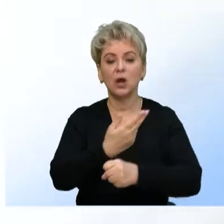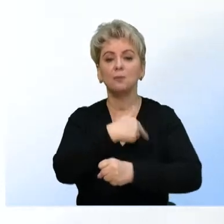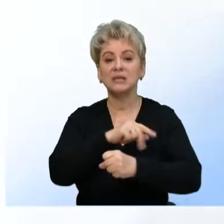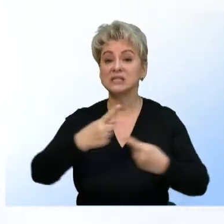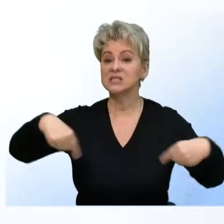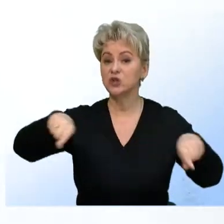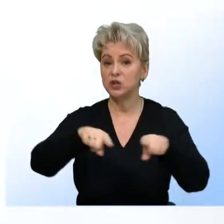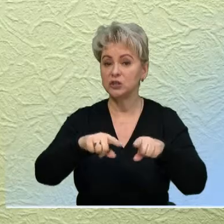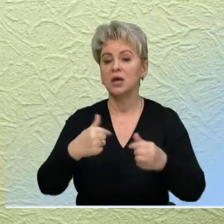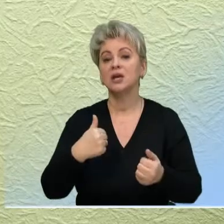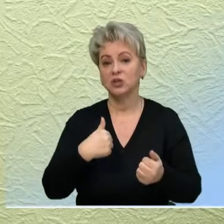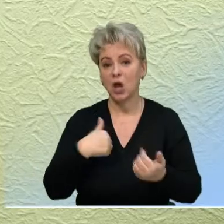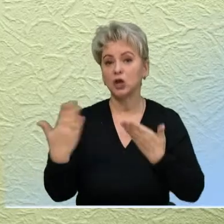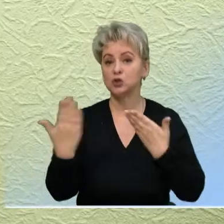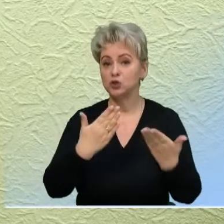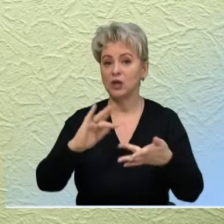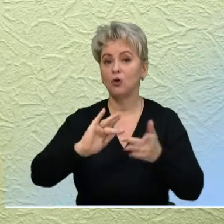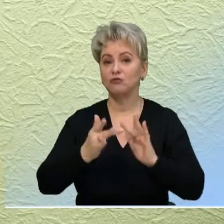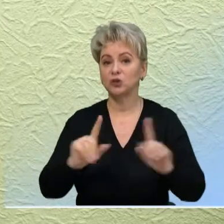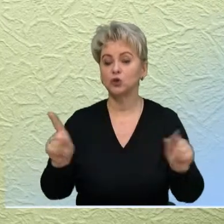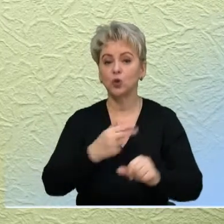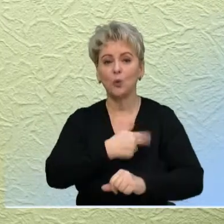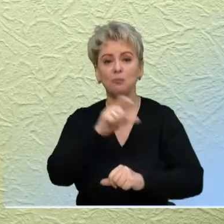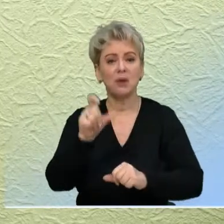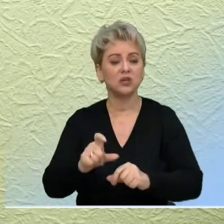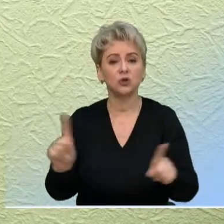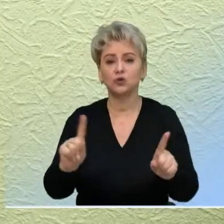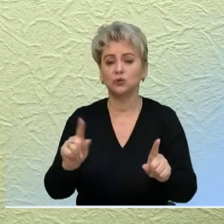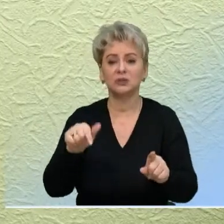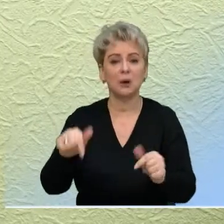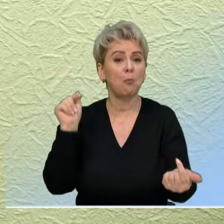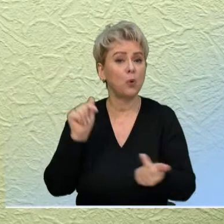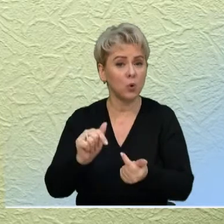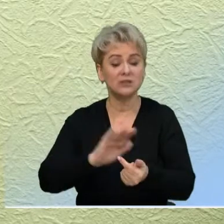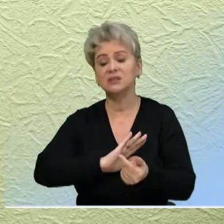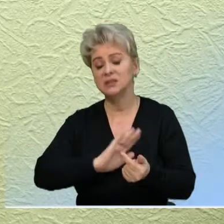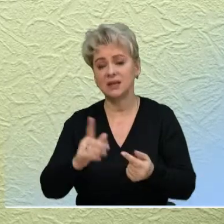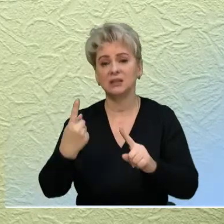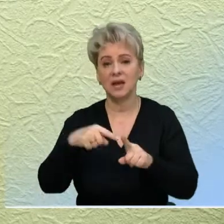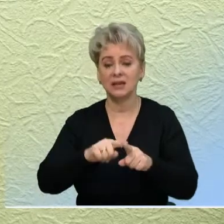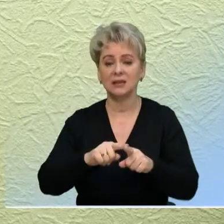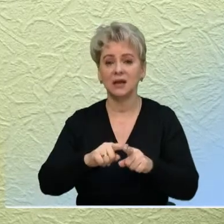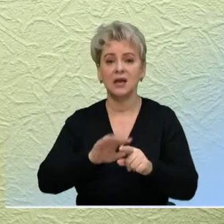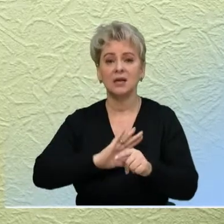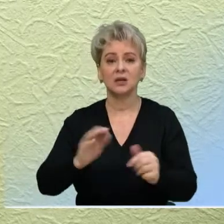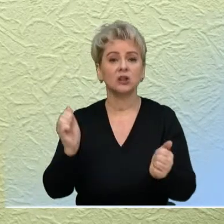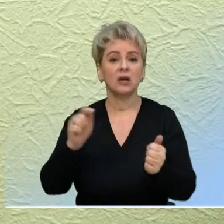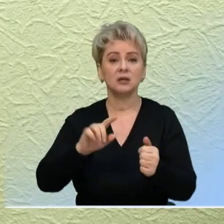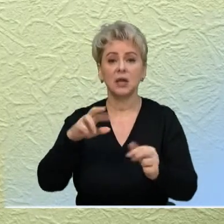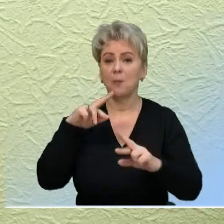медицинской среде, я вот читаю в интернете, что медики что-то там саботируют, бойкотируют. Нет, это совершенно